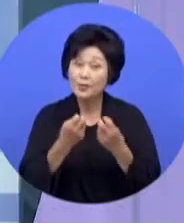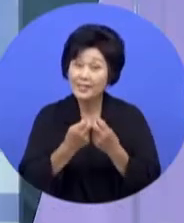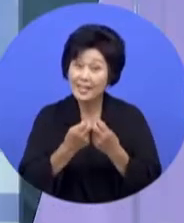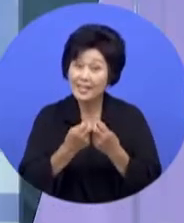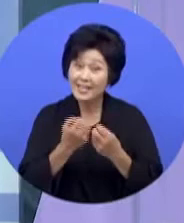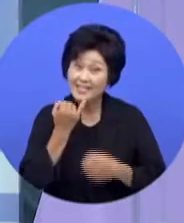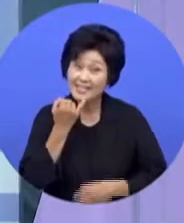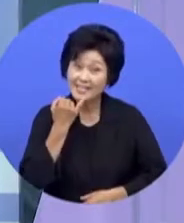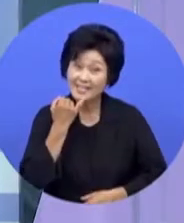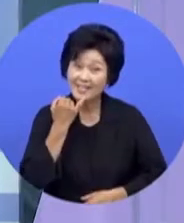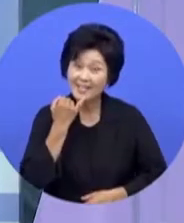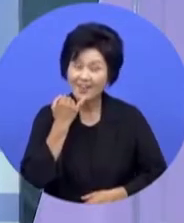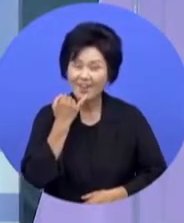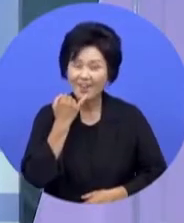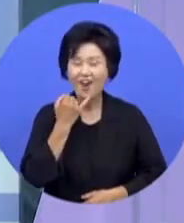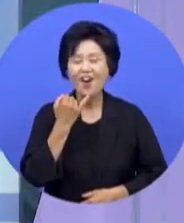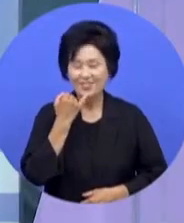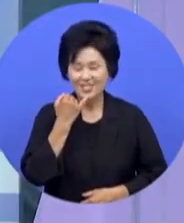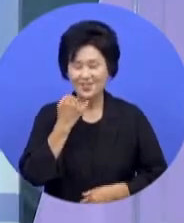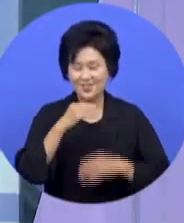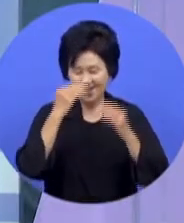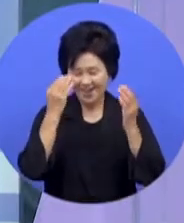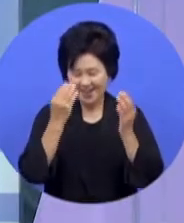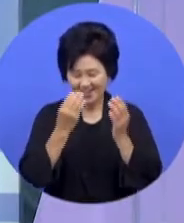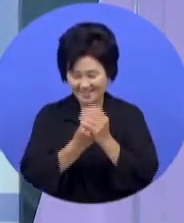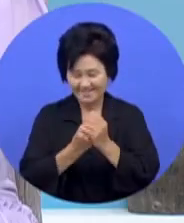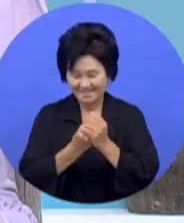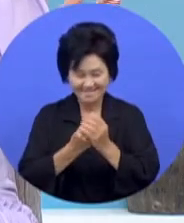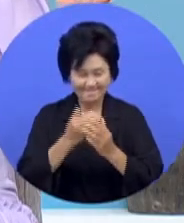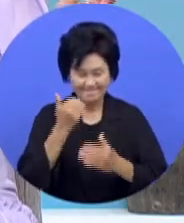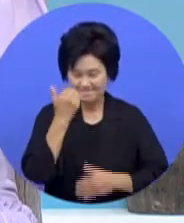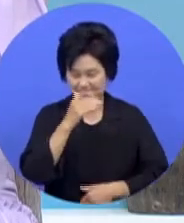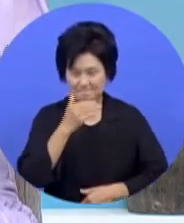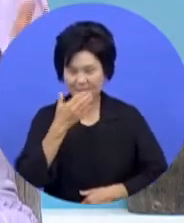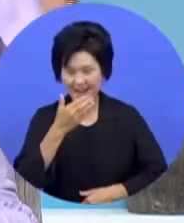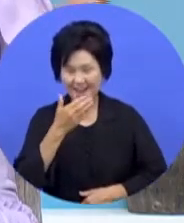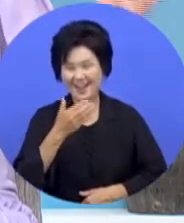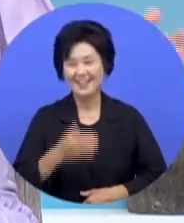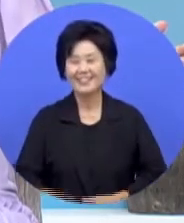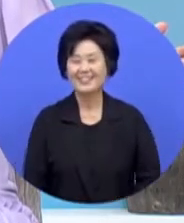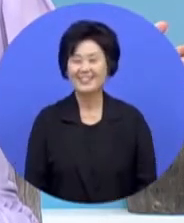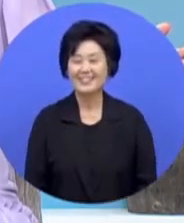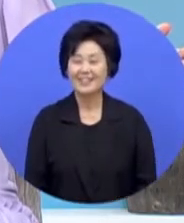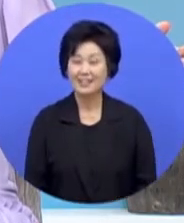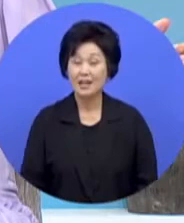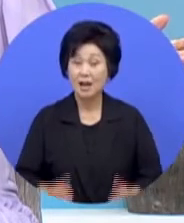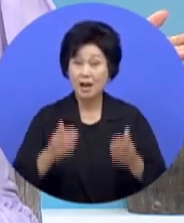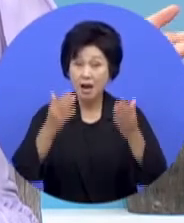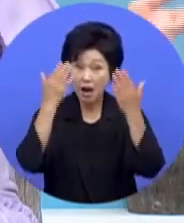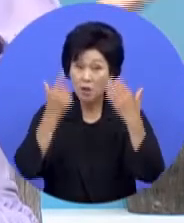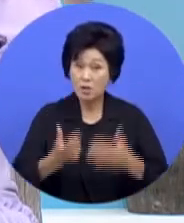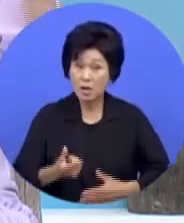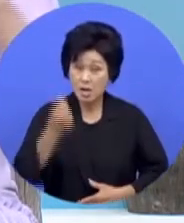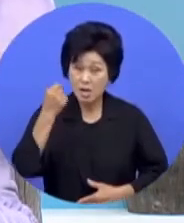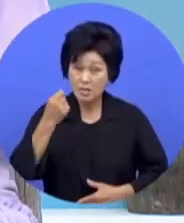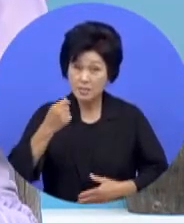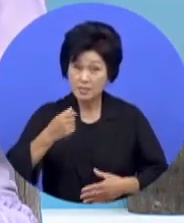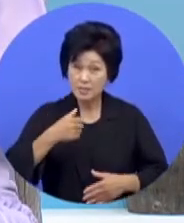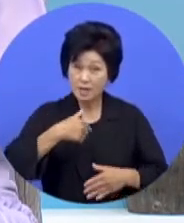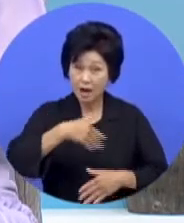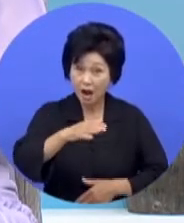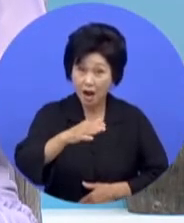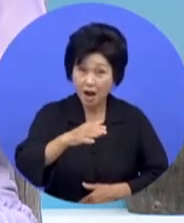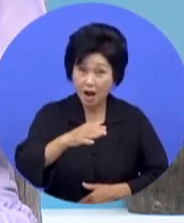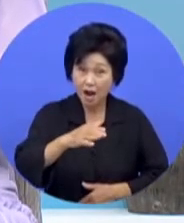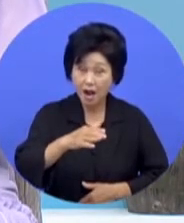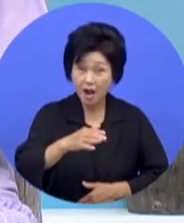지금은 완전 적응했어요. 그러면은 새벽형 인간으로. 근데. 그러면 학교를 그렇게 일찍 가면 그러면 학교를 좀 더